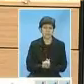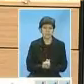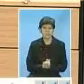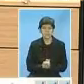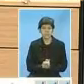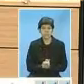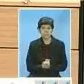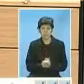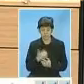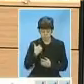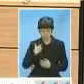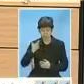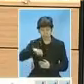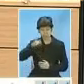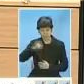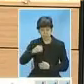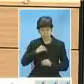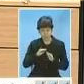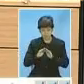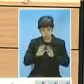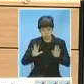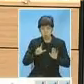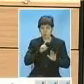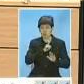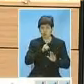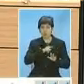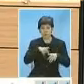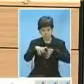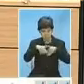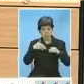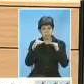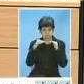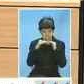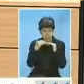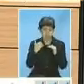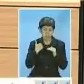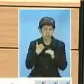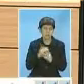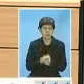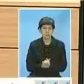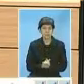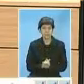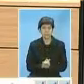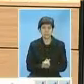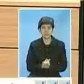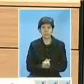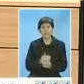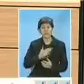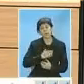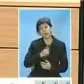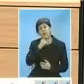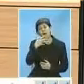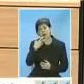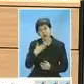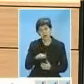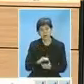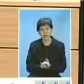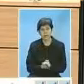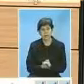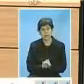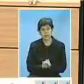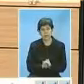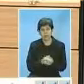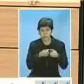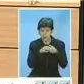บบลูกขุนแบบอเมริกันว่าจริงๆก็ประชาชนมีสิทธิ์จริงๆนะครับผมเคยพูดหลายครั้งว่าพัน